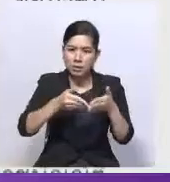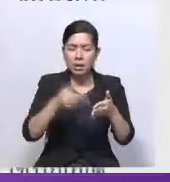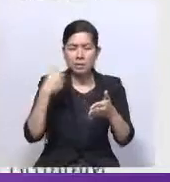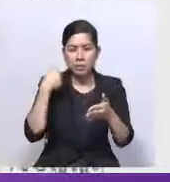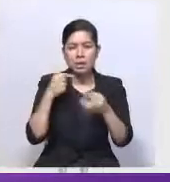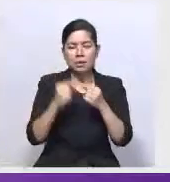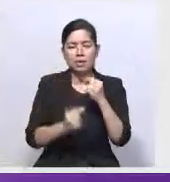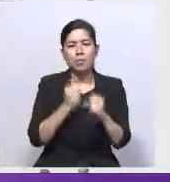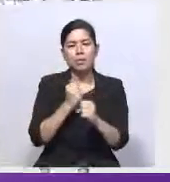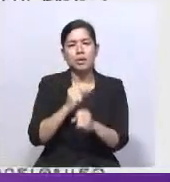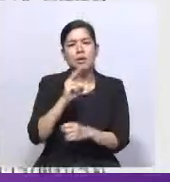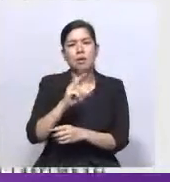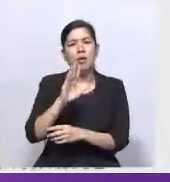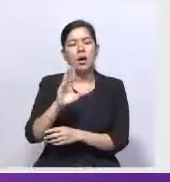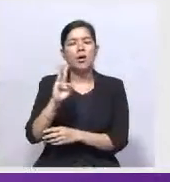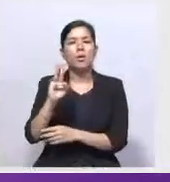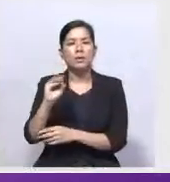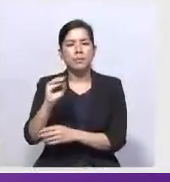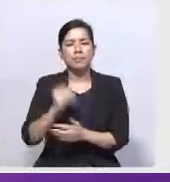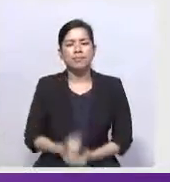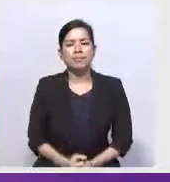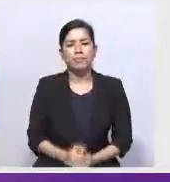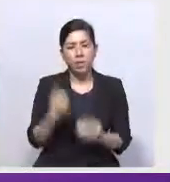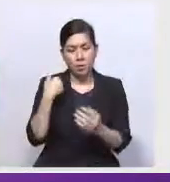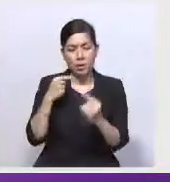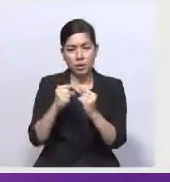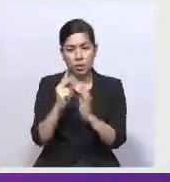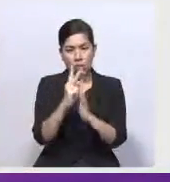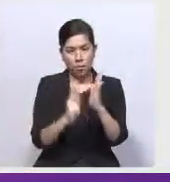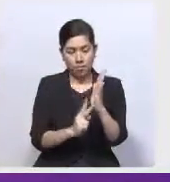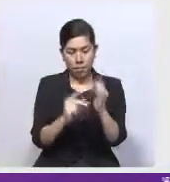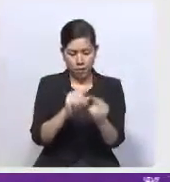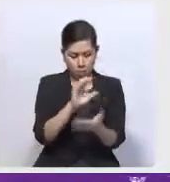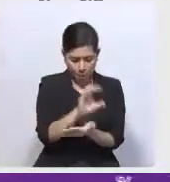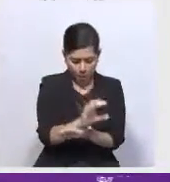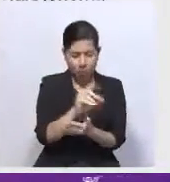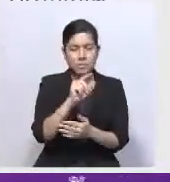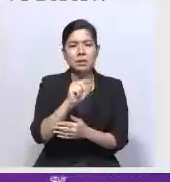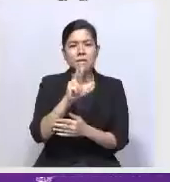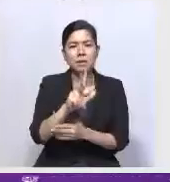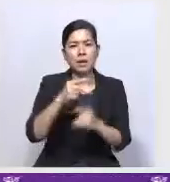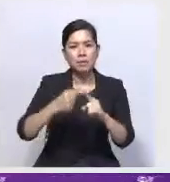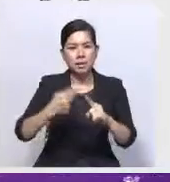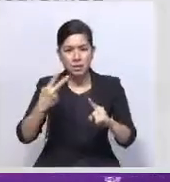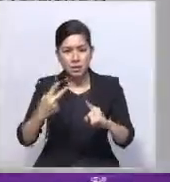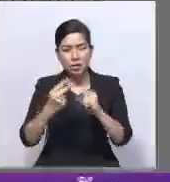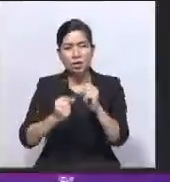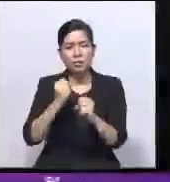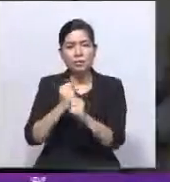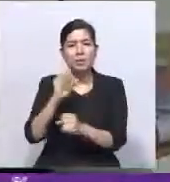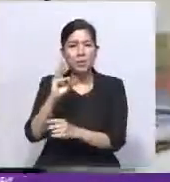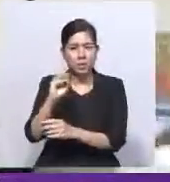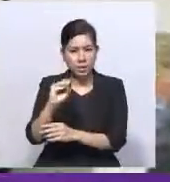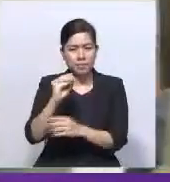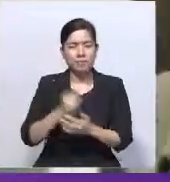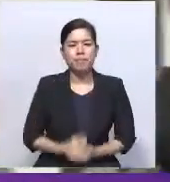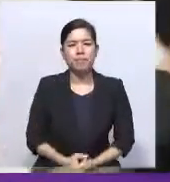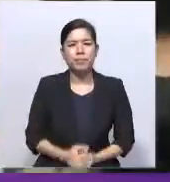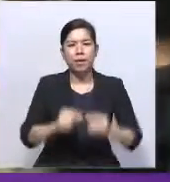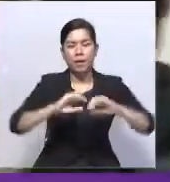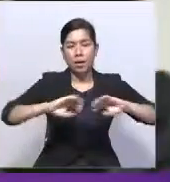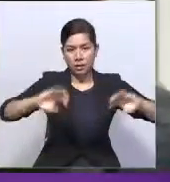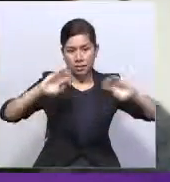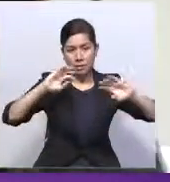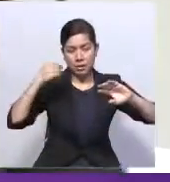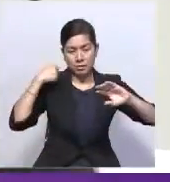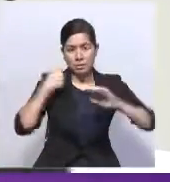ทธศักราช2560ซึ่งมีผลบังคับใช้ตั้งแต่วันที่23กุมภาพันธ์2560รัฐบาล